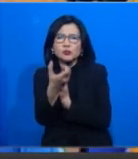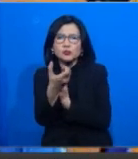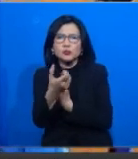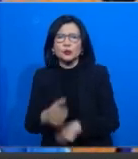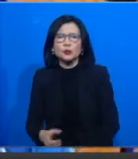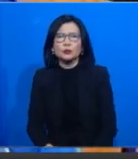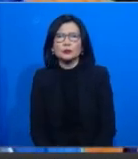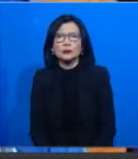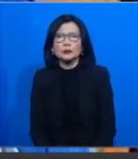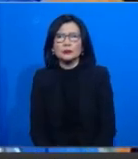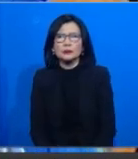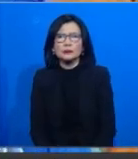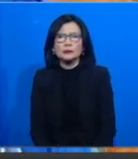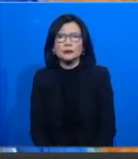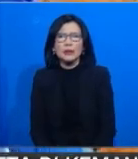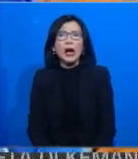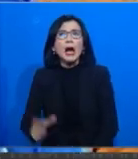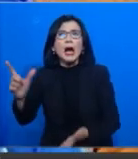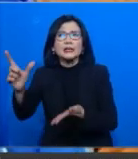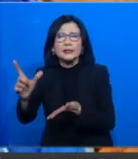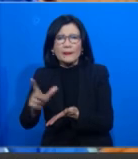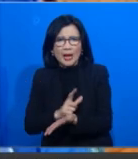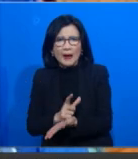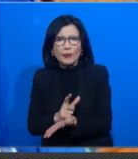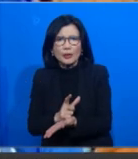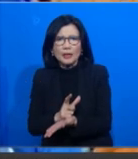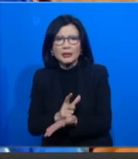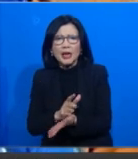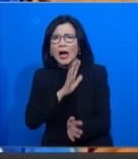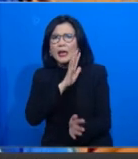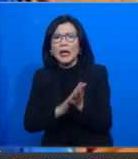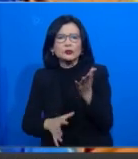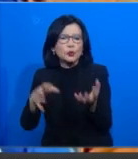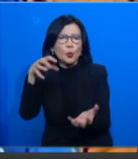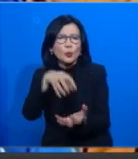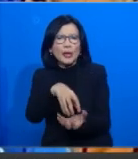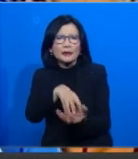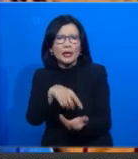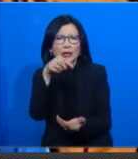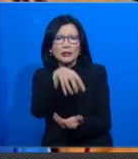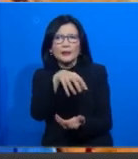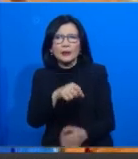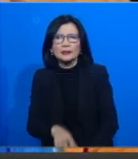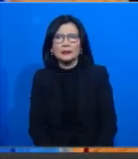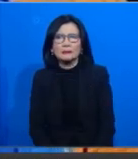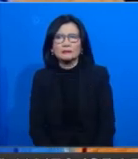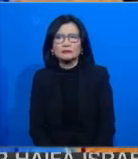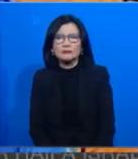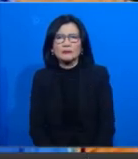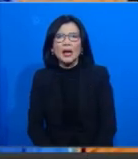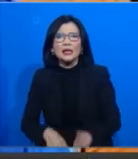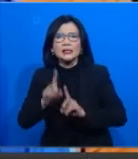dari terima laporan sampai ke tiba lokasi kurang lebih 15 menit.